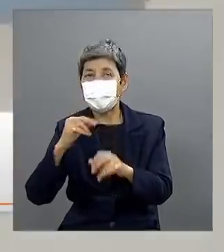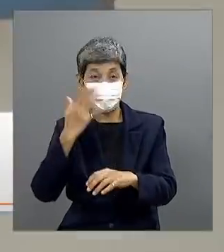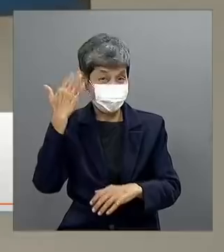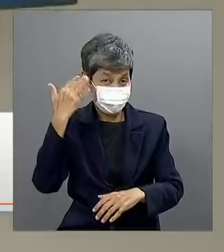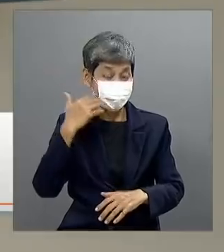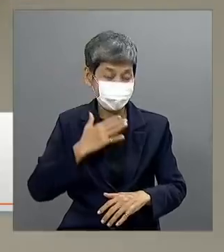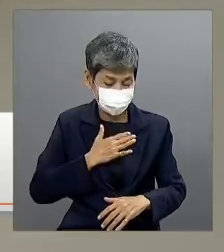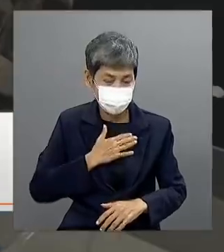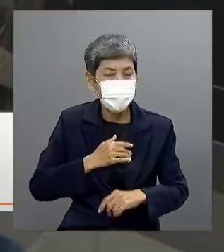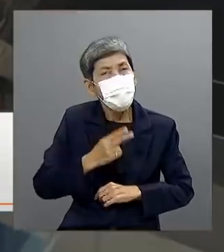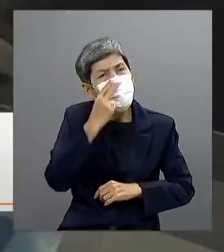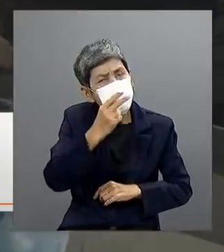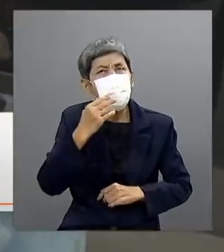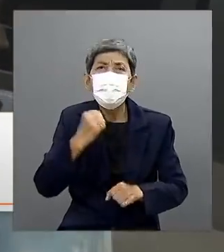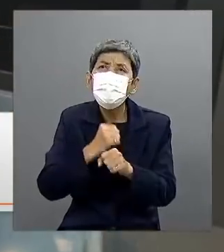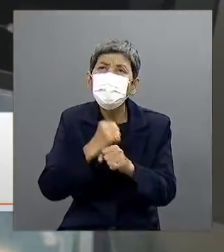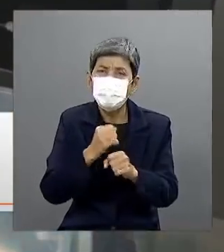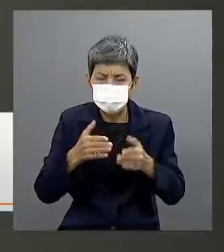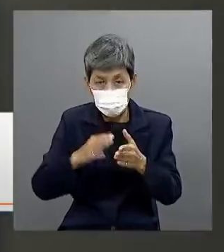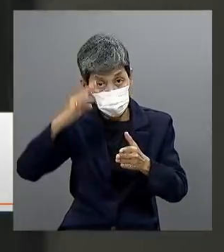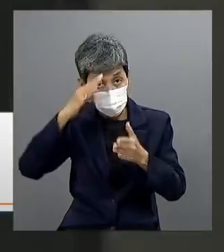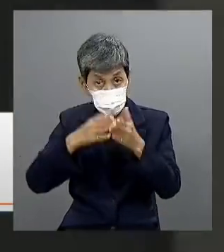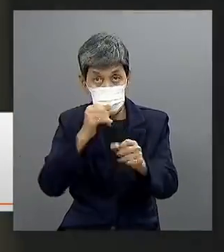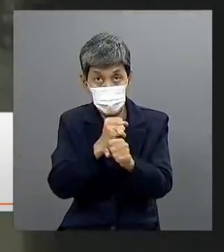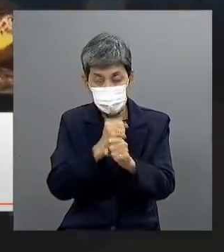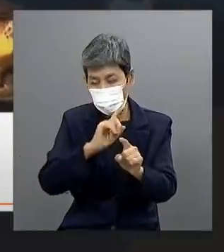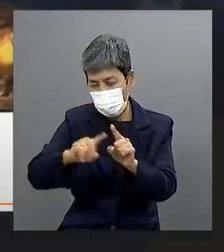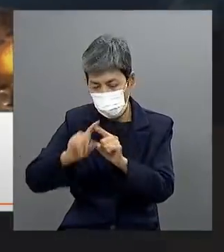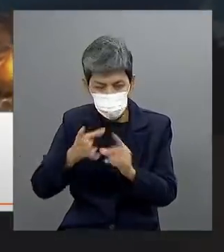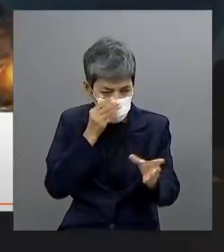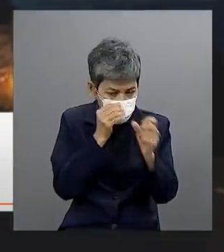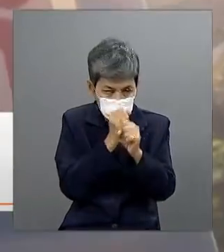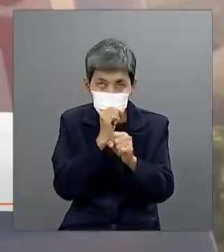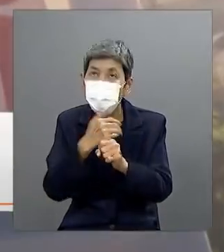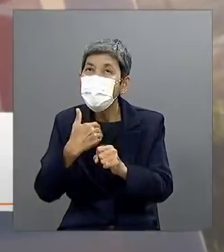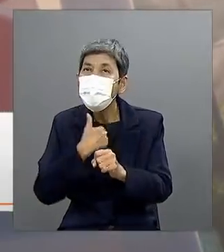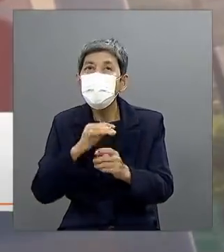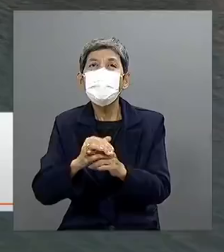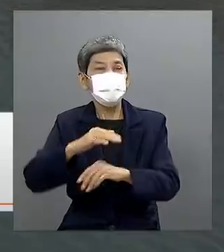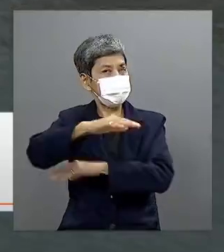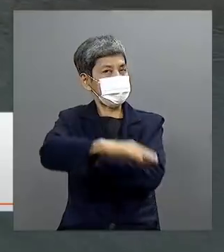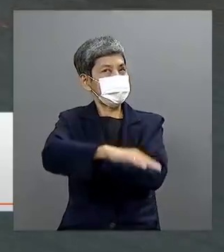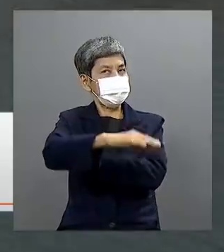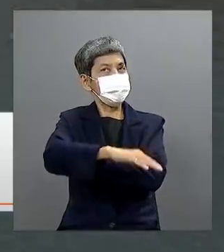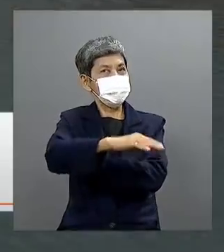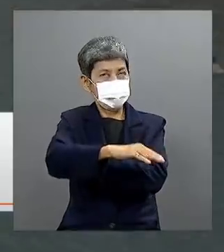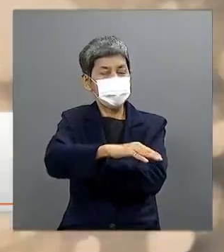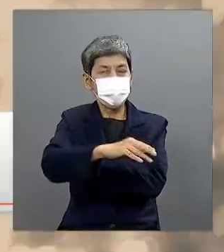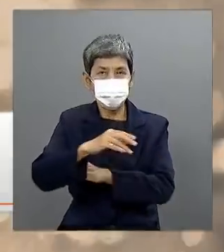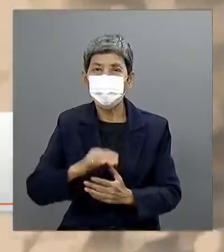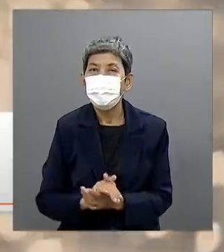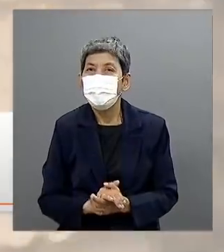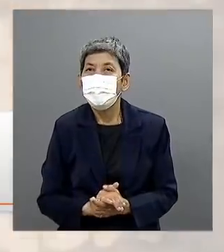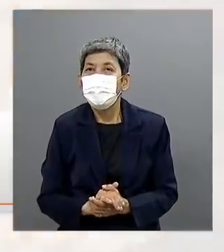ชมพิพิธภัณฑ์หน่วยซิลที่เต็มไปด้วยสาระแถมยังไปเดินรับบรรยากาศยามเย็นต่อที่หาดน้ำใสกันไปแล้วคราว